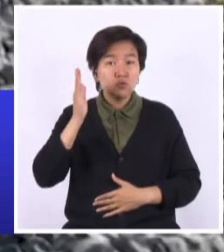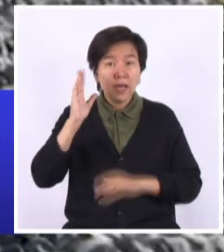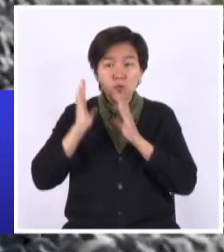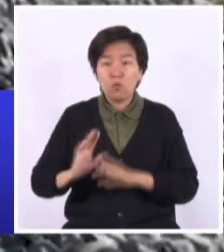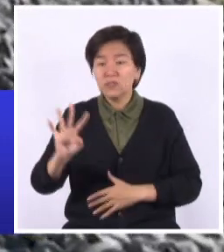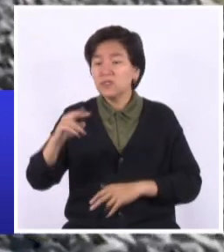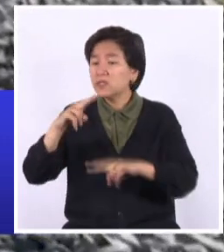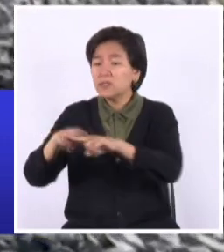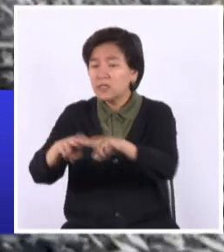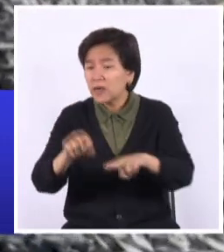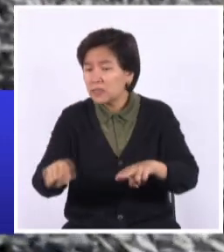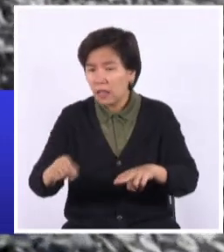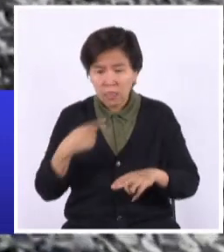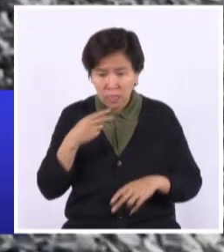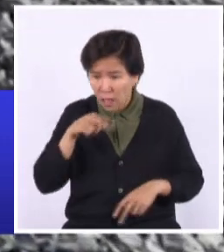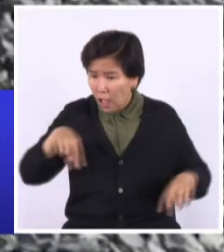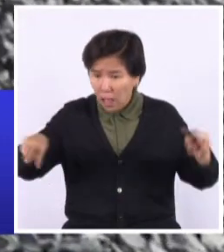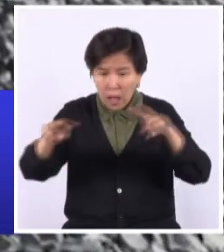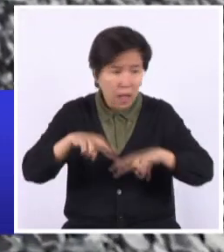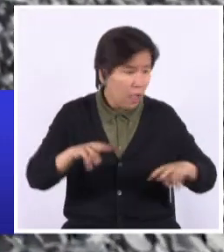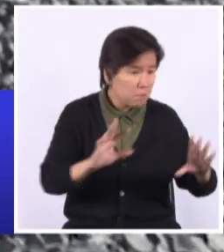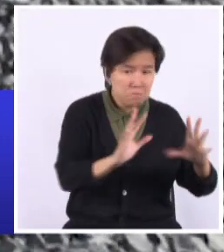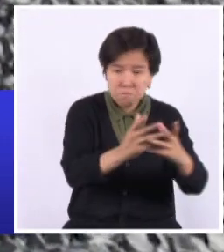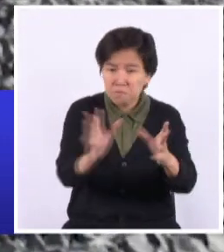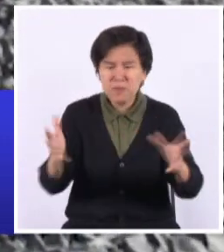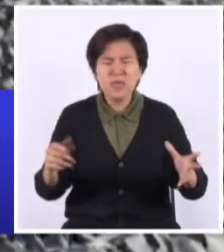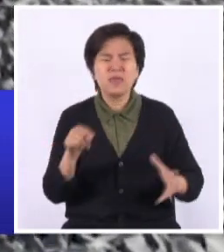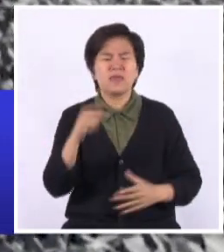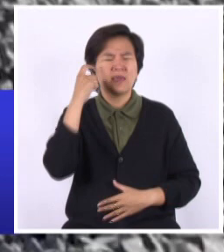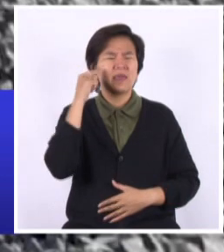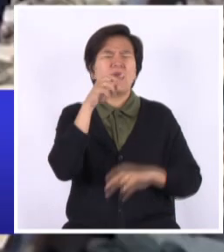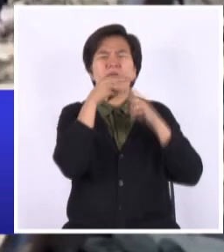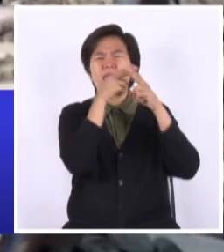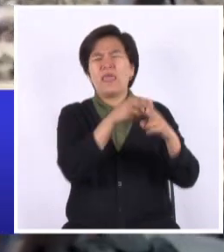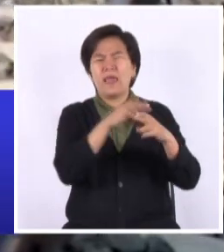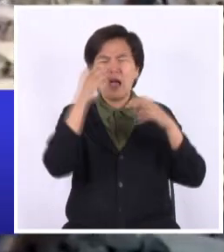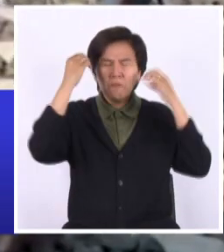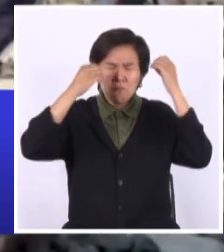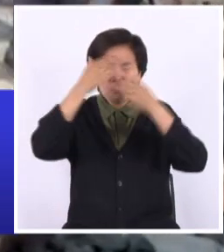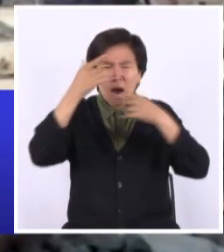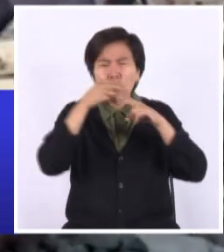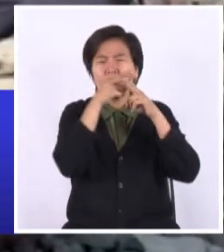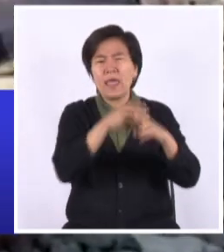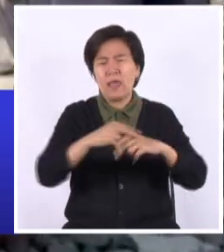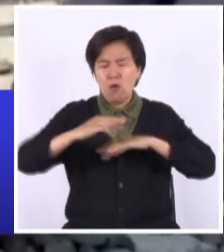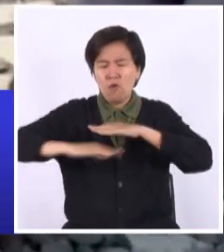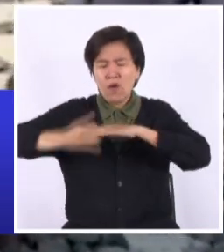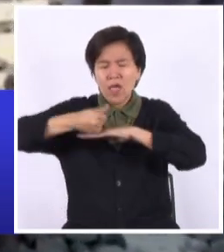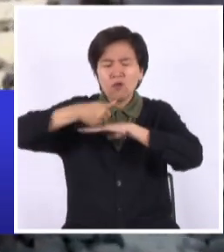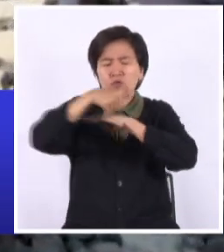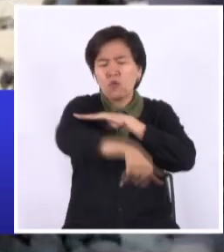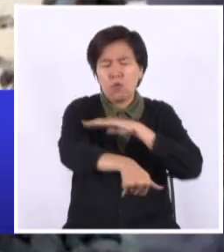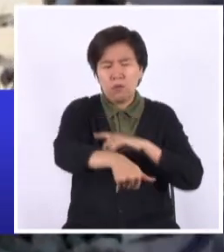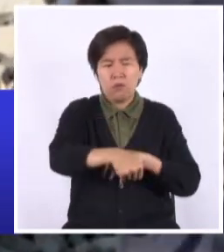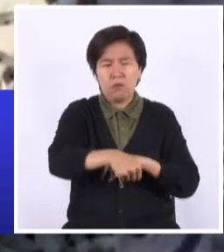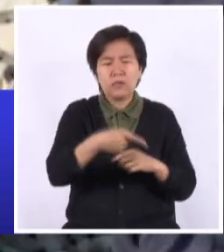เหล้าก็ไม่มีอะค่ะสงสัยว่าพี่แกเนี่ยมึนเมาตั้งแต่ขบวนรถไฟแล้วล่ะตกรถไฟบาดเจ็บจนส